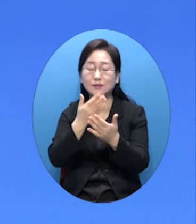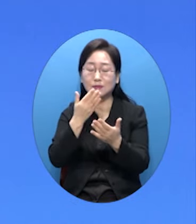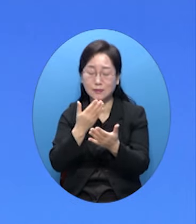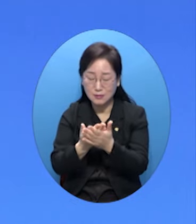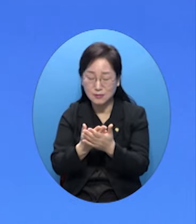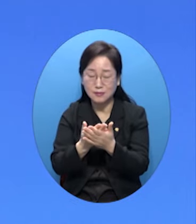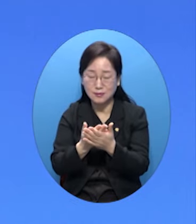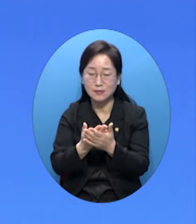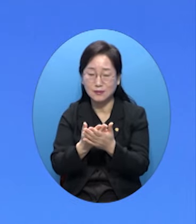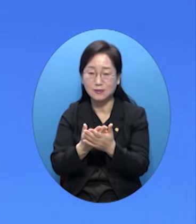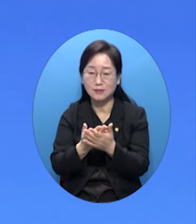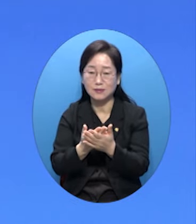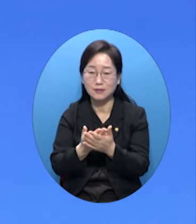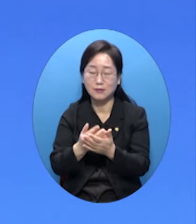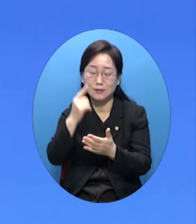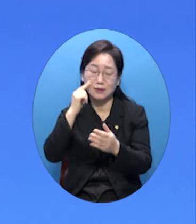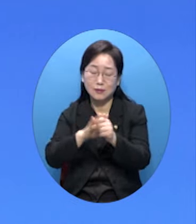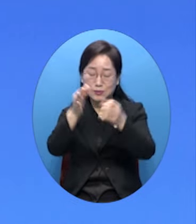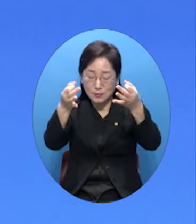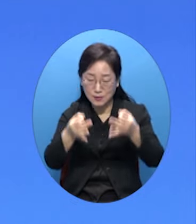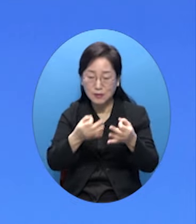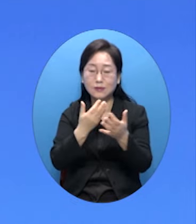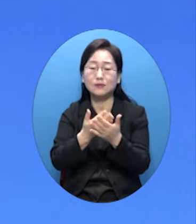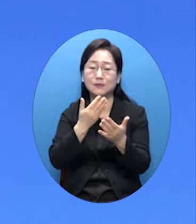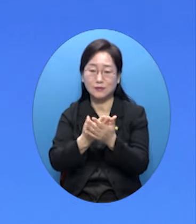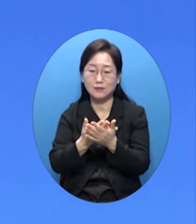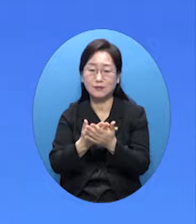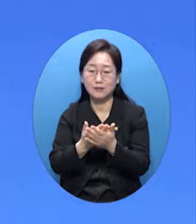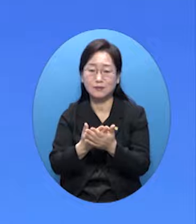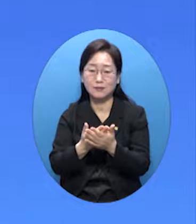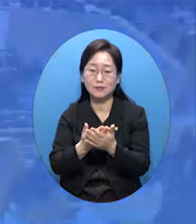주시옵소서. 나를 불쌍히 여겨 주옵소서.